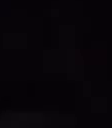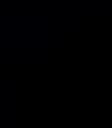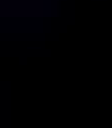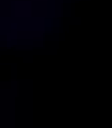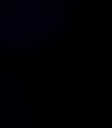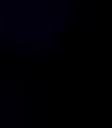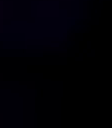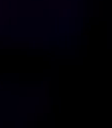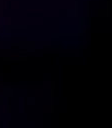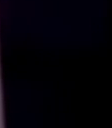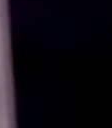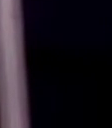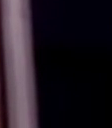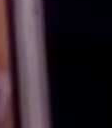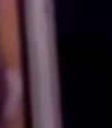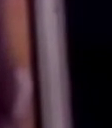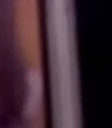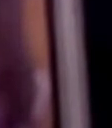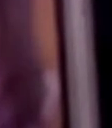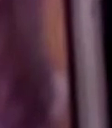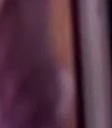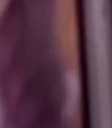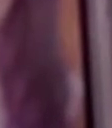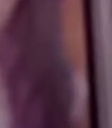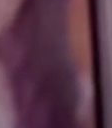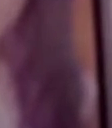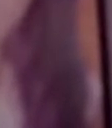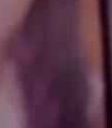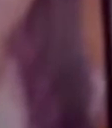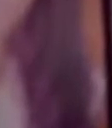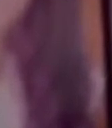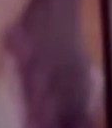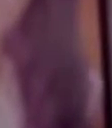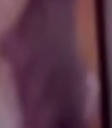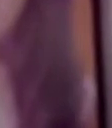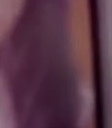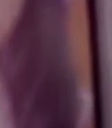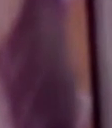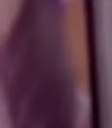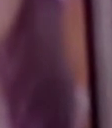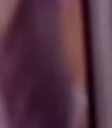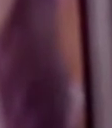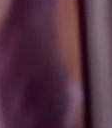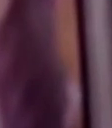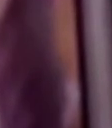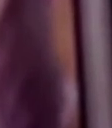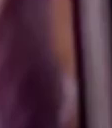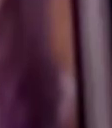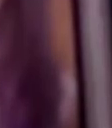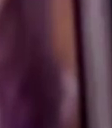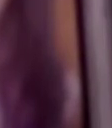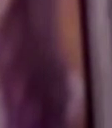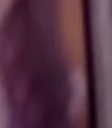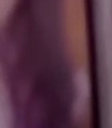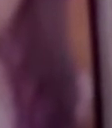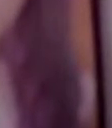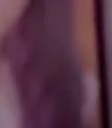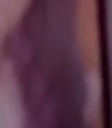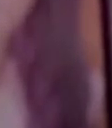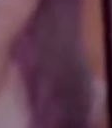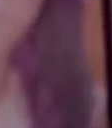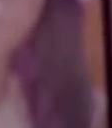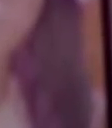kababaihan. Sakaling maihalal ka sa Senado, ano ang maitutulong mo sa mga katulad ni Marilu na namatay sa